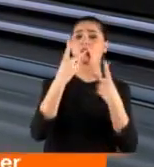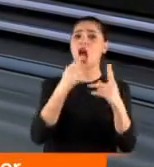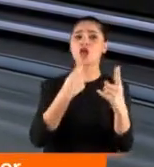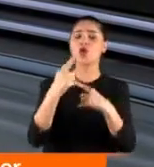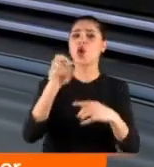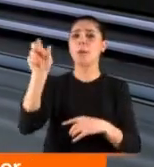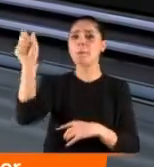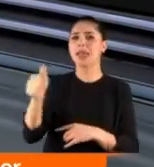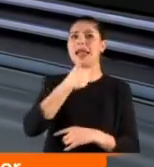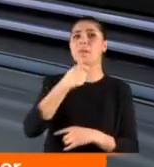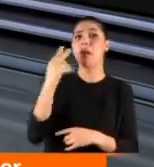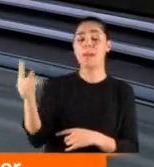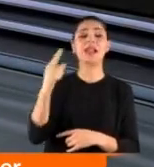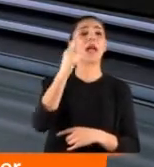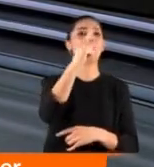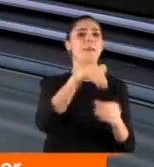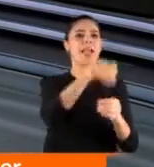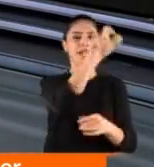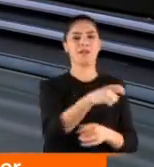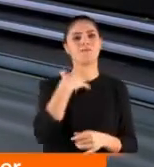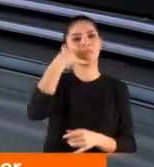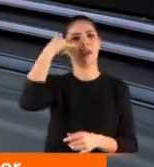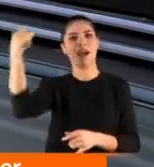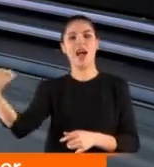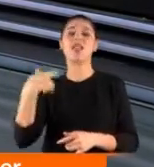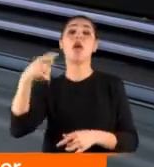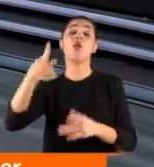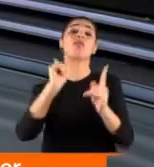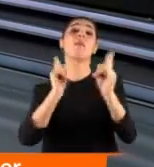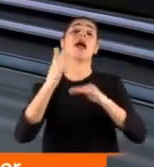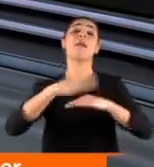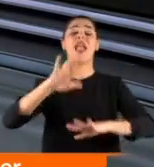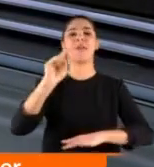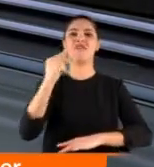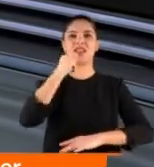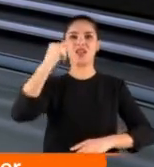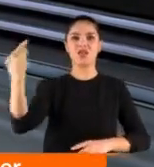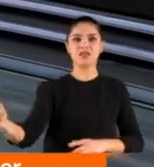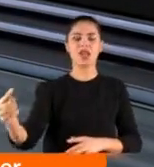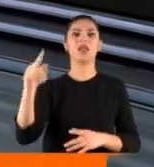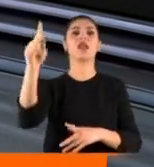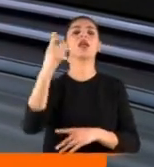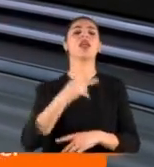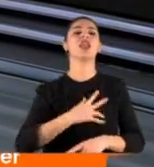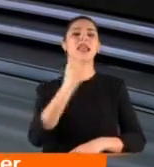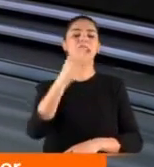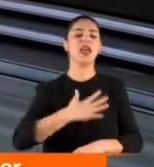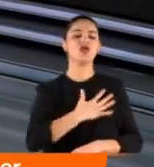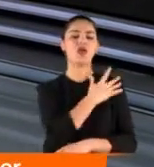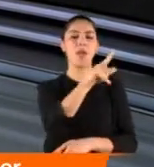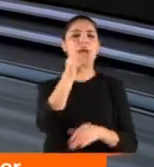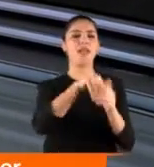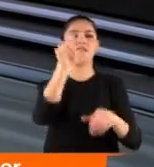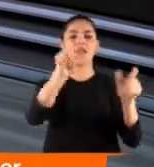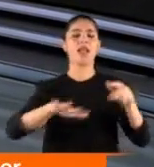Pınar'ın babası bir milletvekili bizi aradı. Davanızdan vazgeçin dedi diyor. Gözler iki Cumhuriyet Halk Partili vekile çevrilmiş